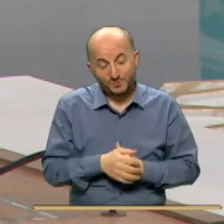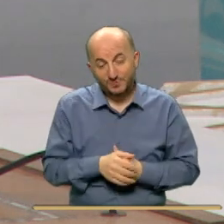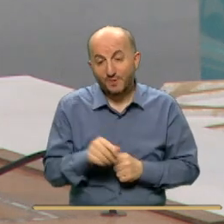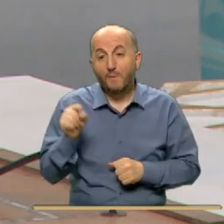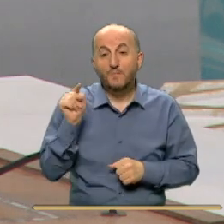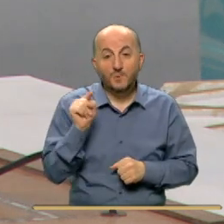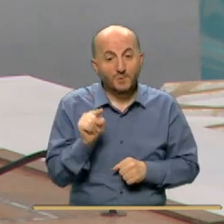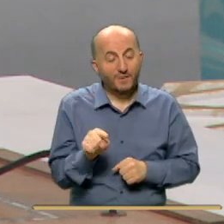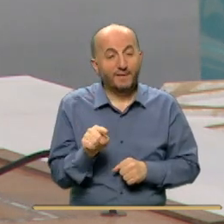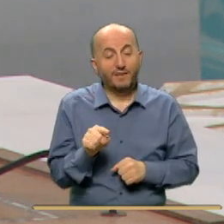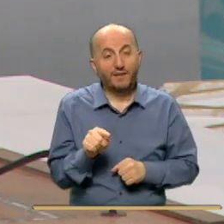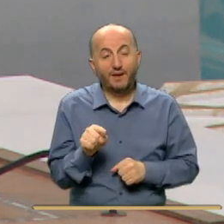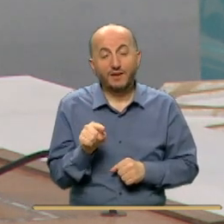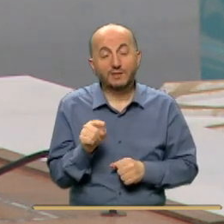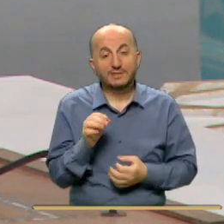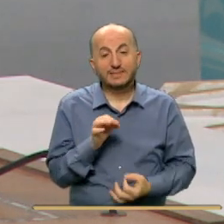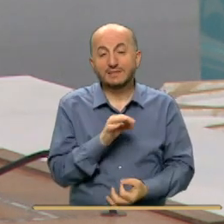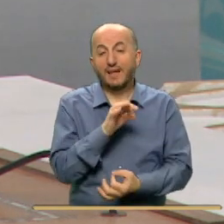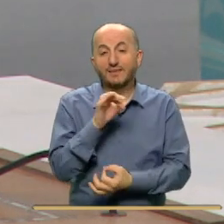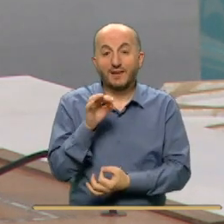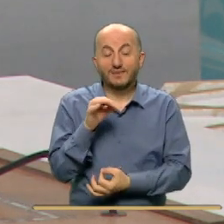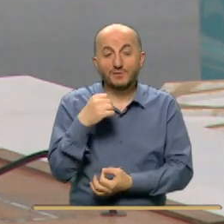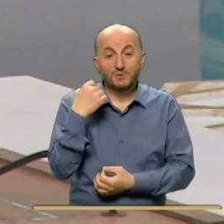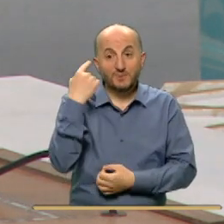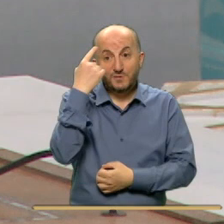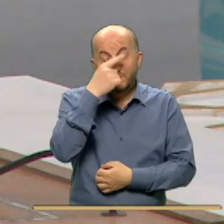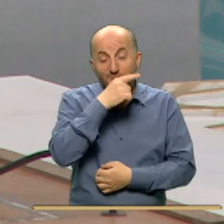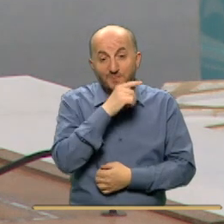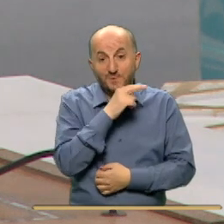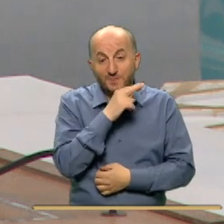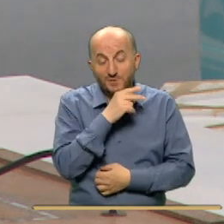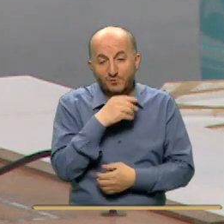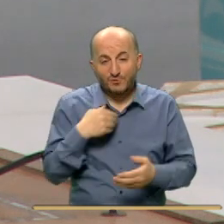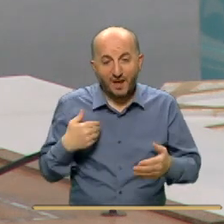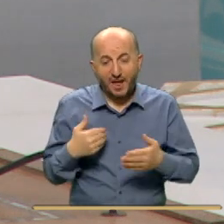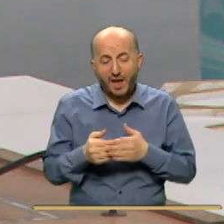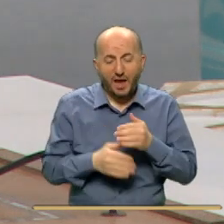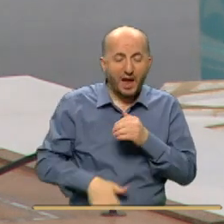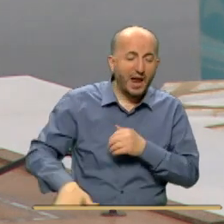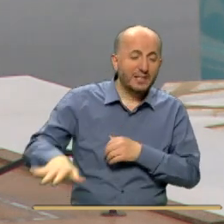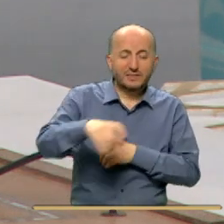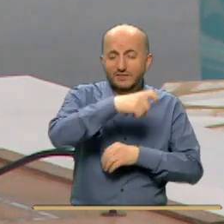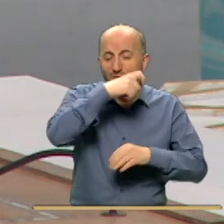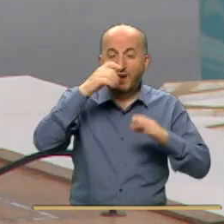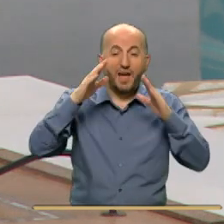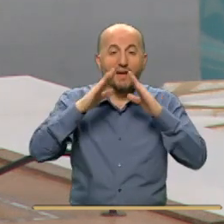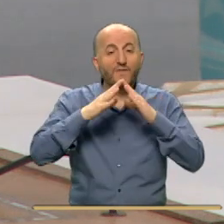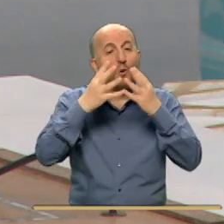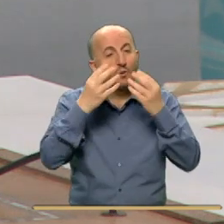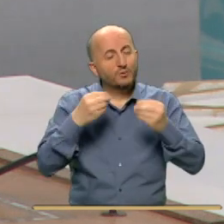Bunu oradaki insanların yüzü gülünceye, herkesin sıcak bir yuvası oluncaya